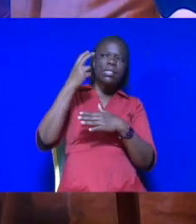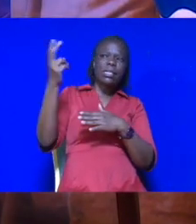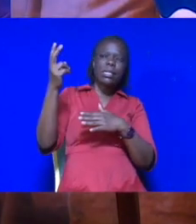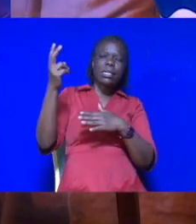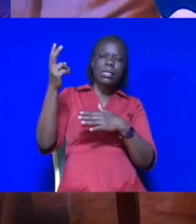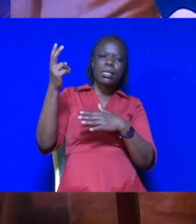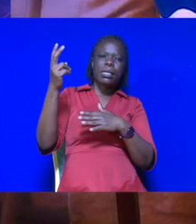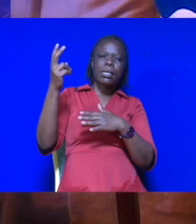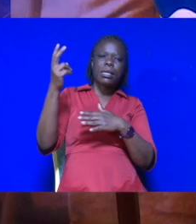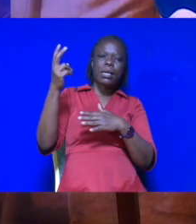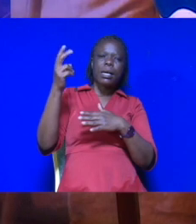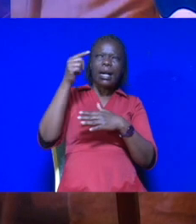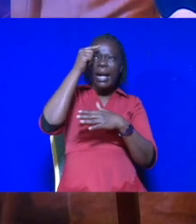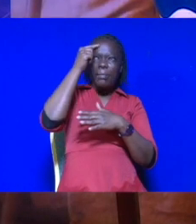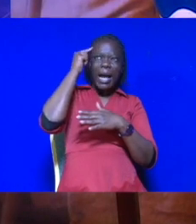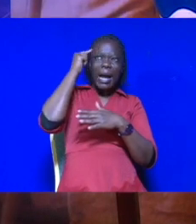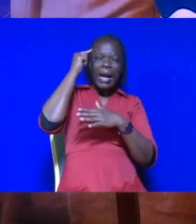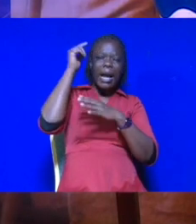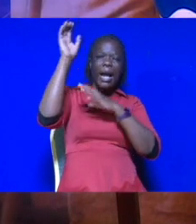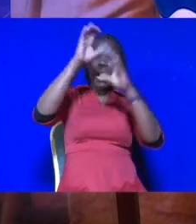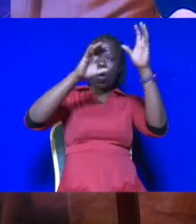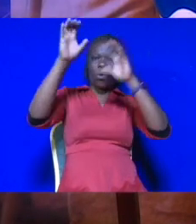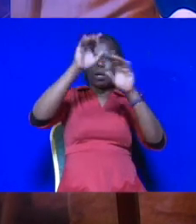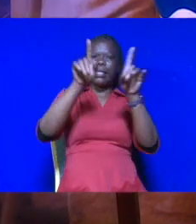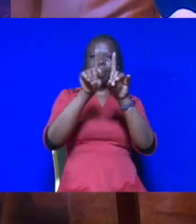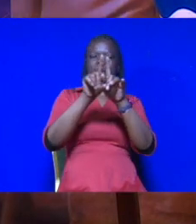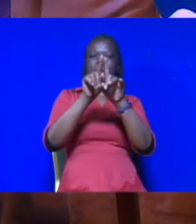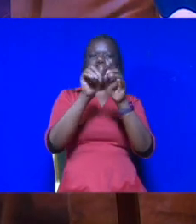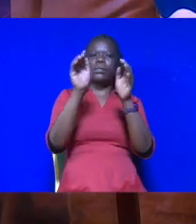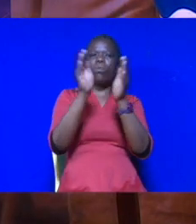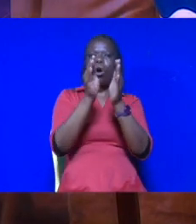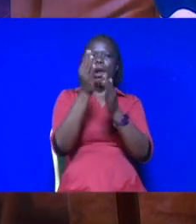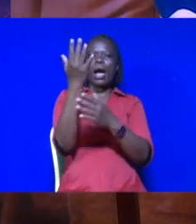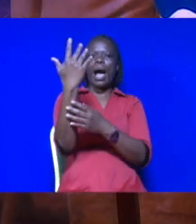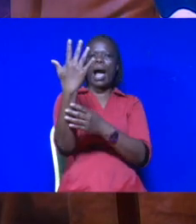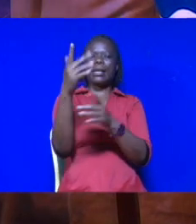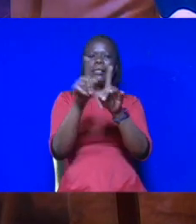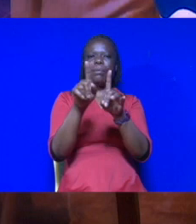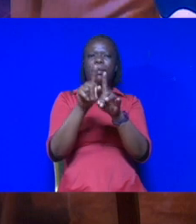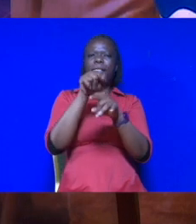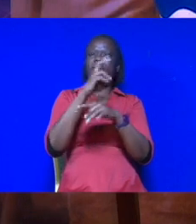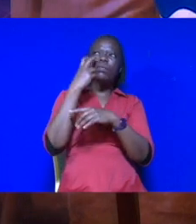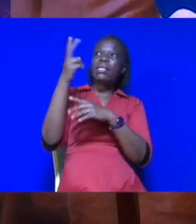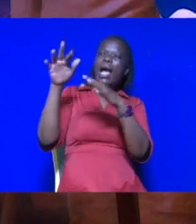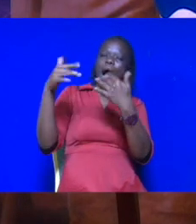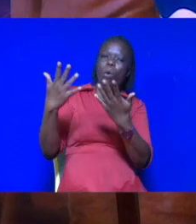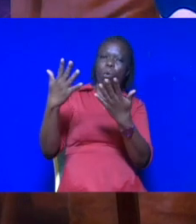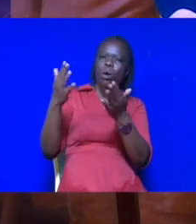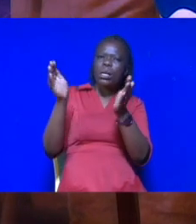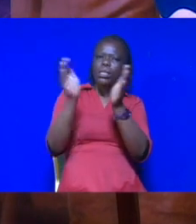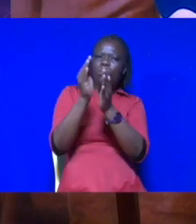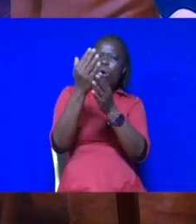wingu dogo. Dogo kama mkono. Najiuliza pia, aliwezaje kuona wingu